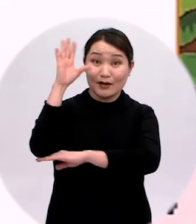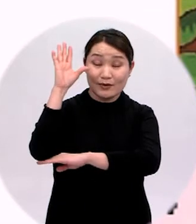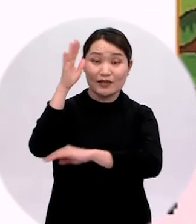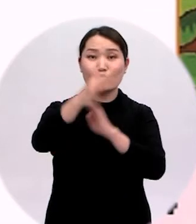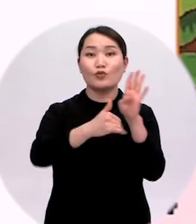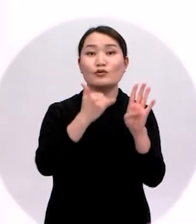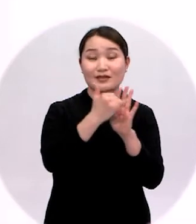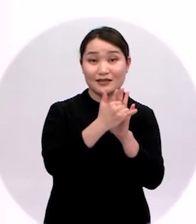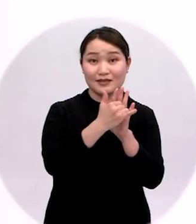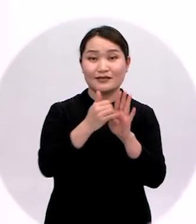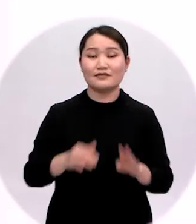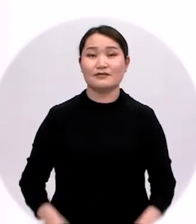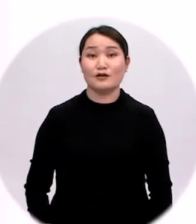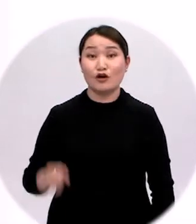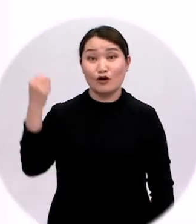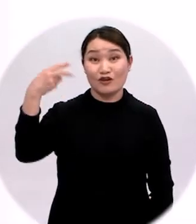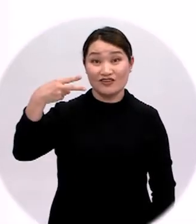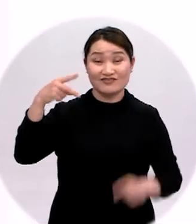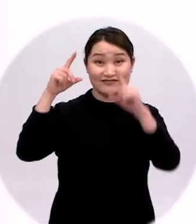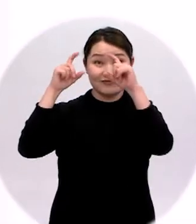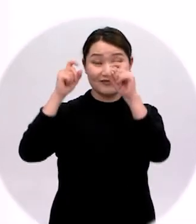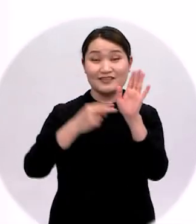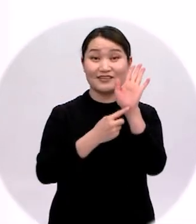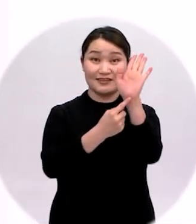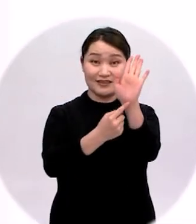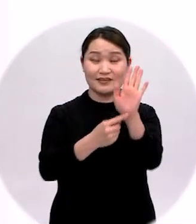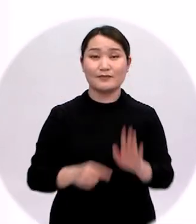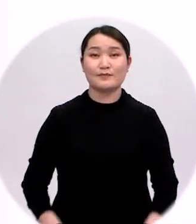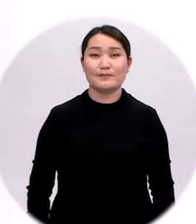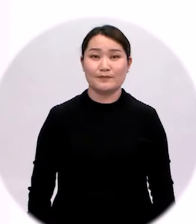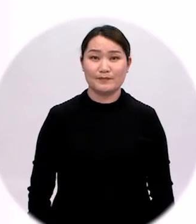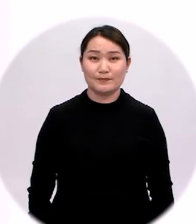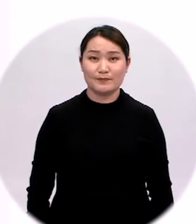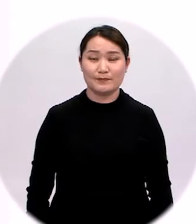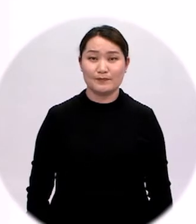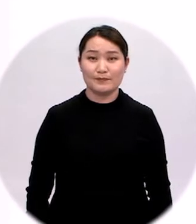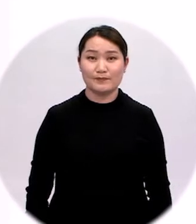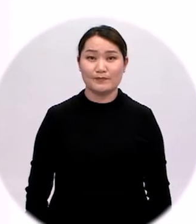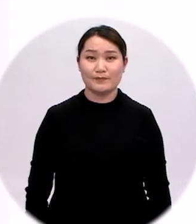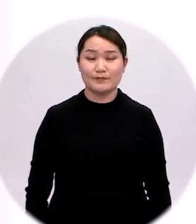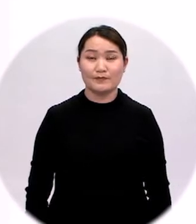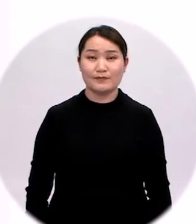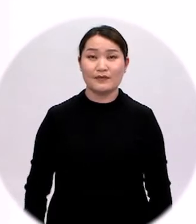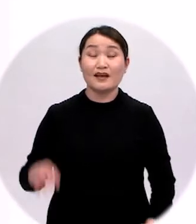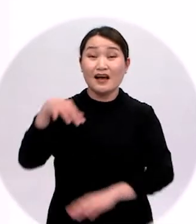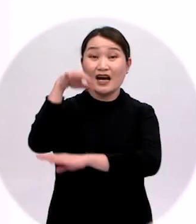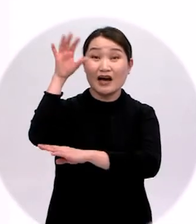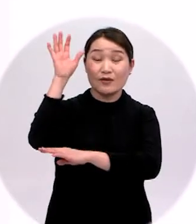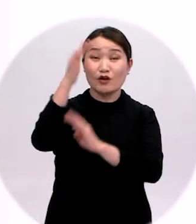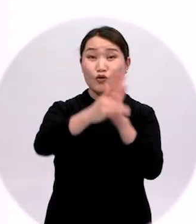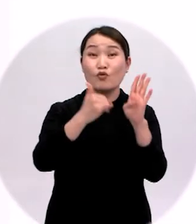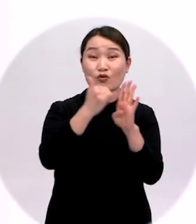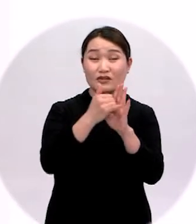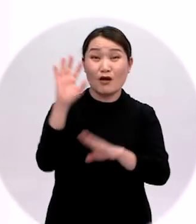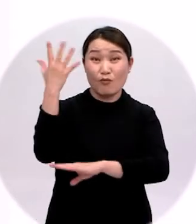үйлрэл. За, хоёрдугаар зургийг ажиглая. Хаврын үйлрэлд мод өтгөн